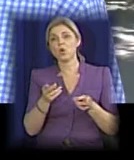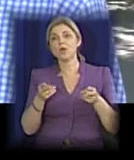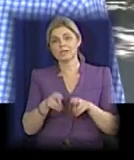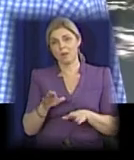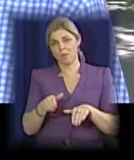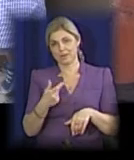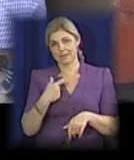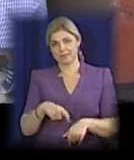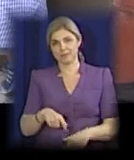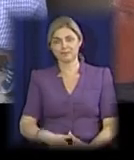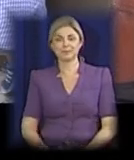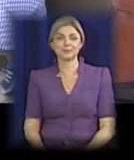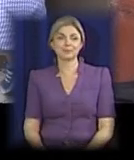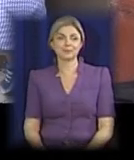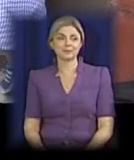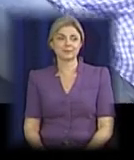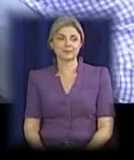себе.